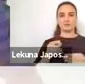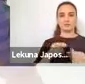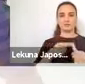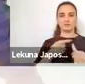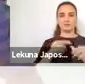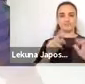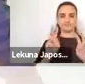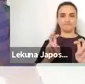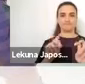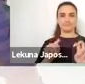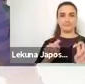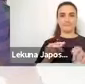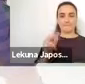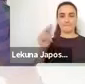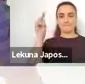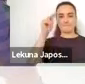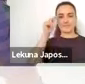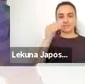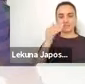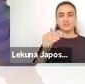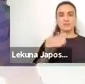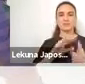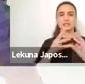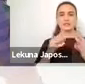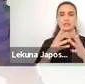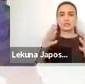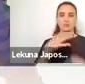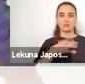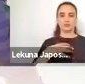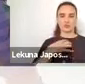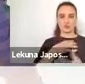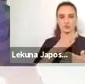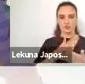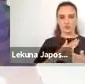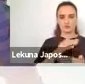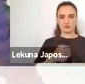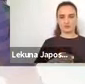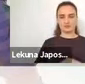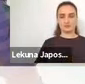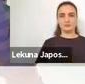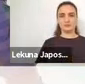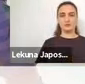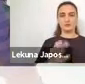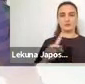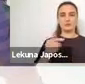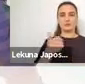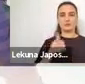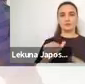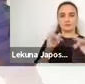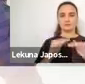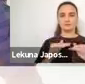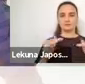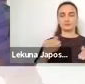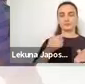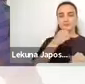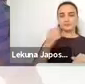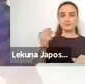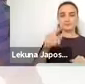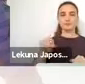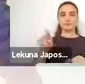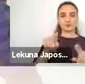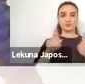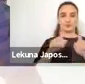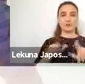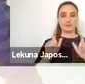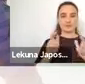ვთქვათ დასწავლისთვის ყველაზე დიდი მნიშვნელობა ენიჭება. არა მარტო ბავშვებთან სხვადასხვაშორის დასრულებით